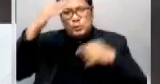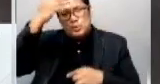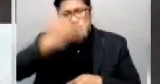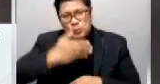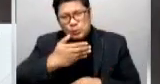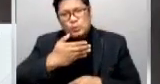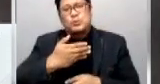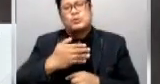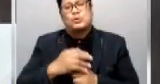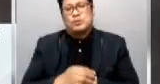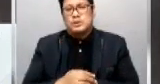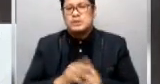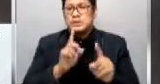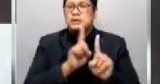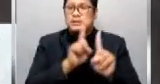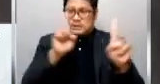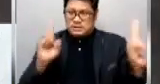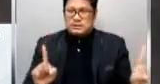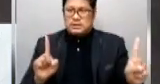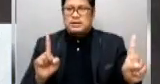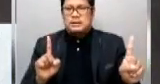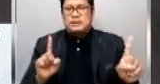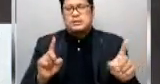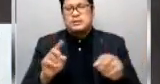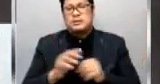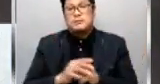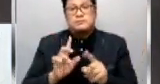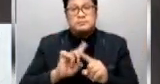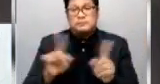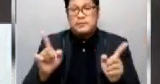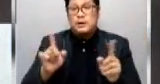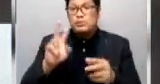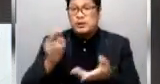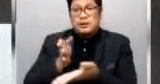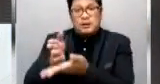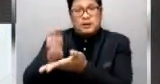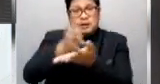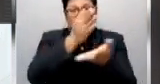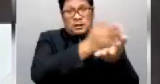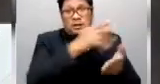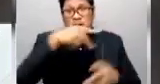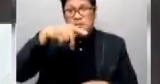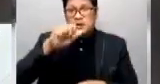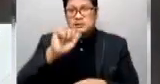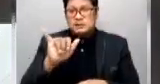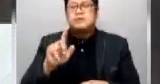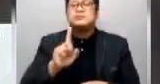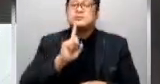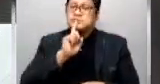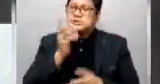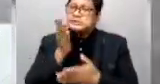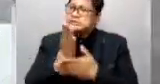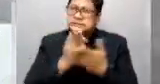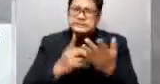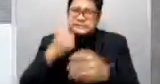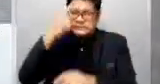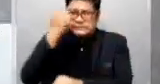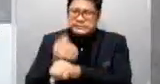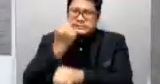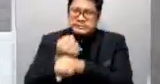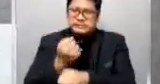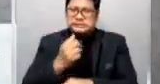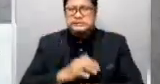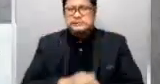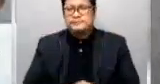shield, physical distancing. Pero sa aming pag-ikot sa lungsod, may mangilan-ngilan pa rin hindi sumusunod. Sa